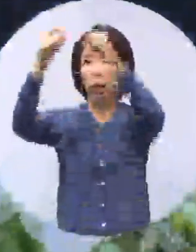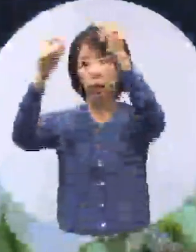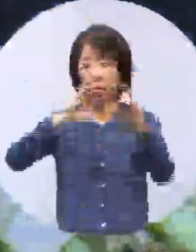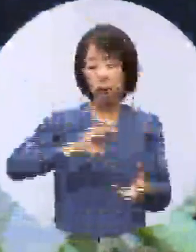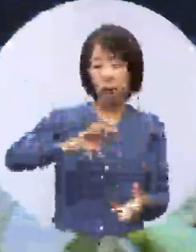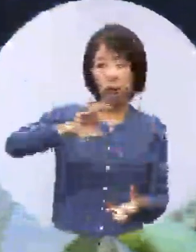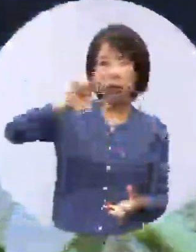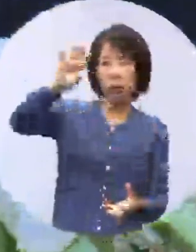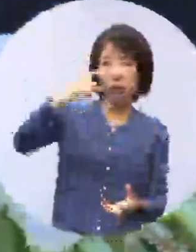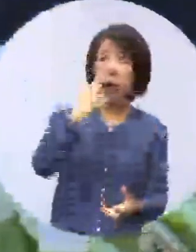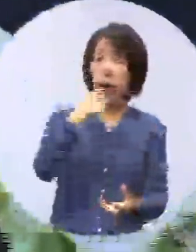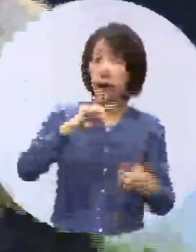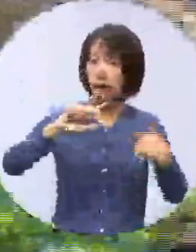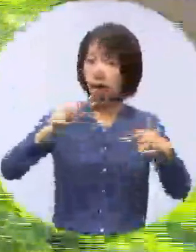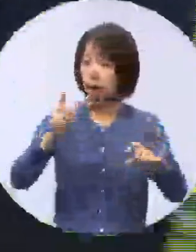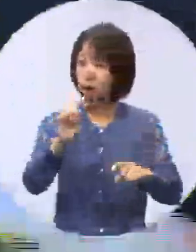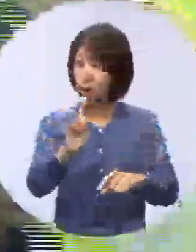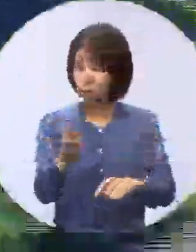味が変わるんですか。